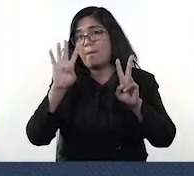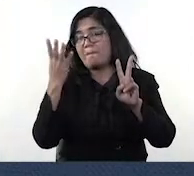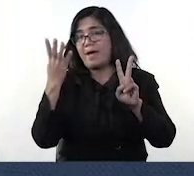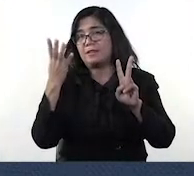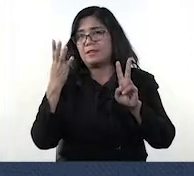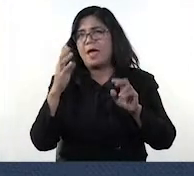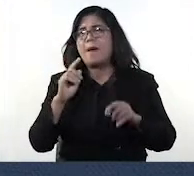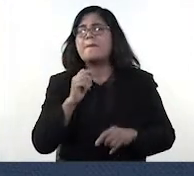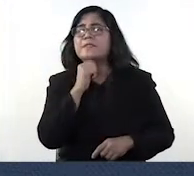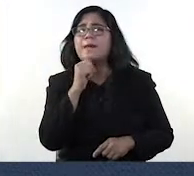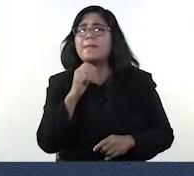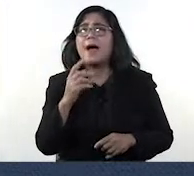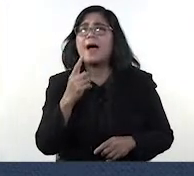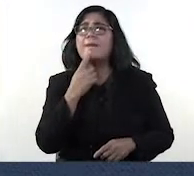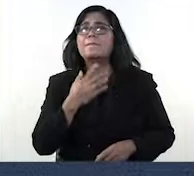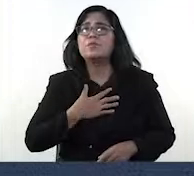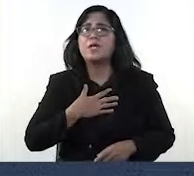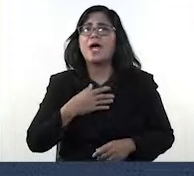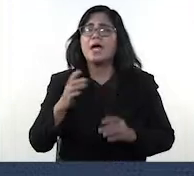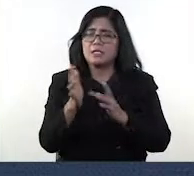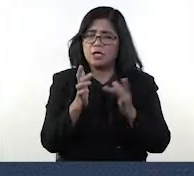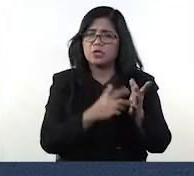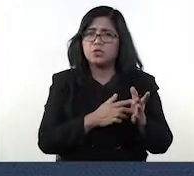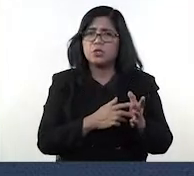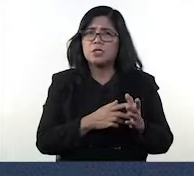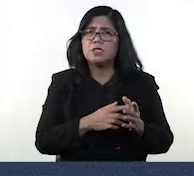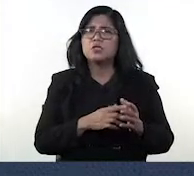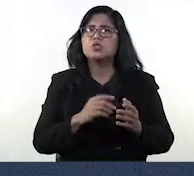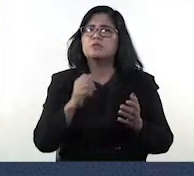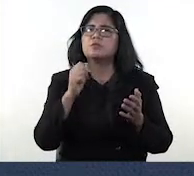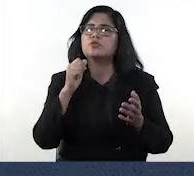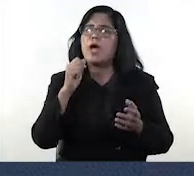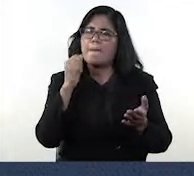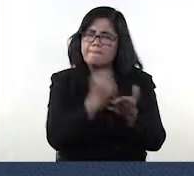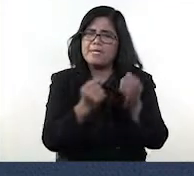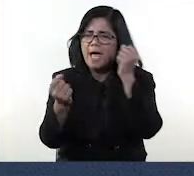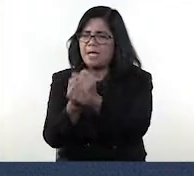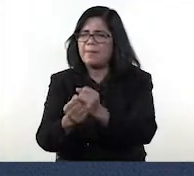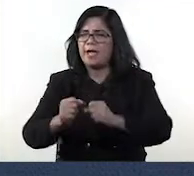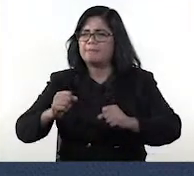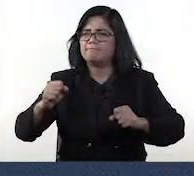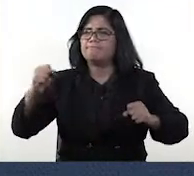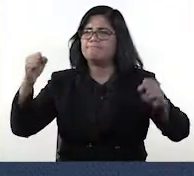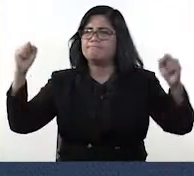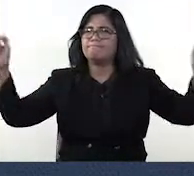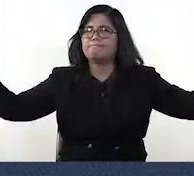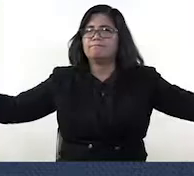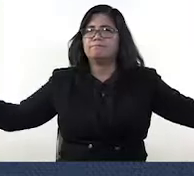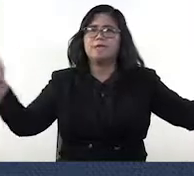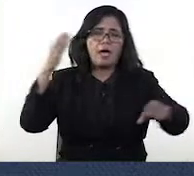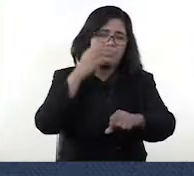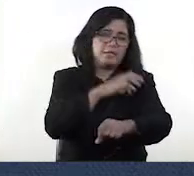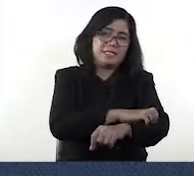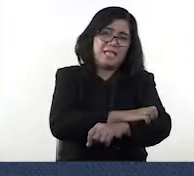barangsiapa menjadi milik Kristus Oh iya telah menyalibkan daging dengan segala hawa nafsu dan